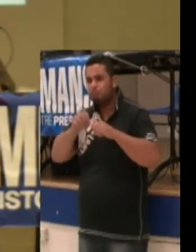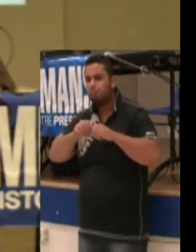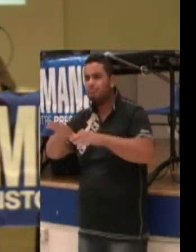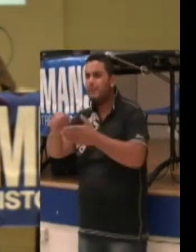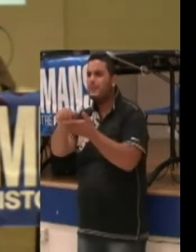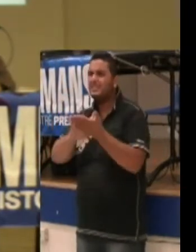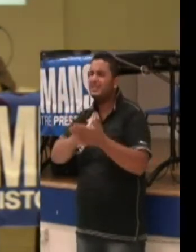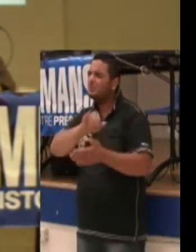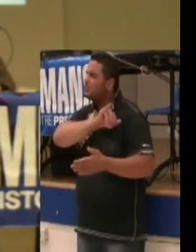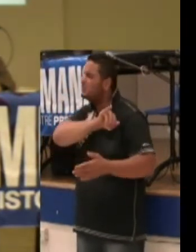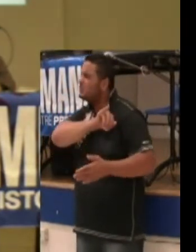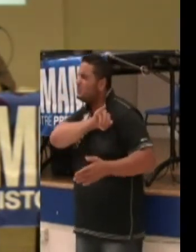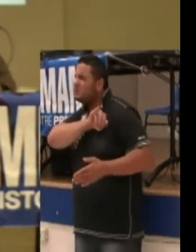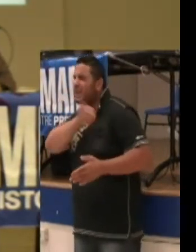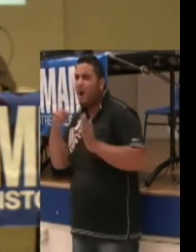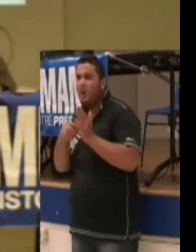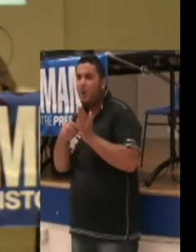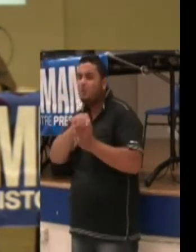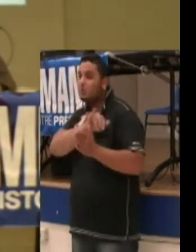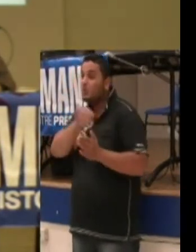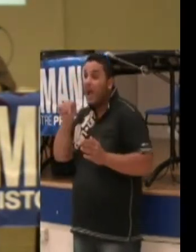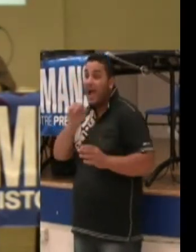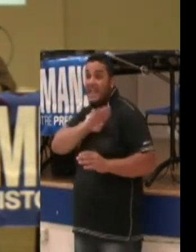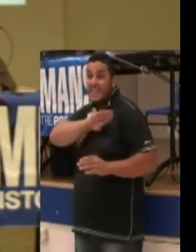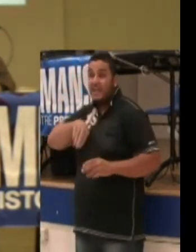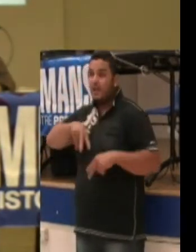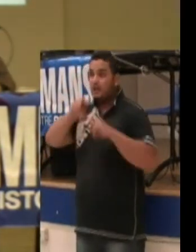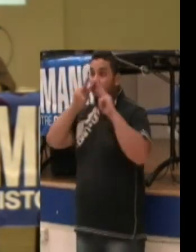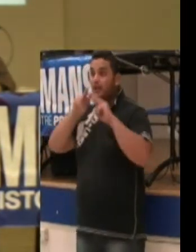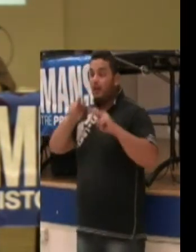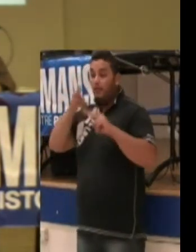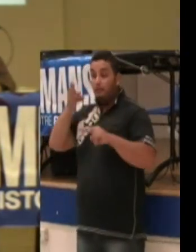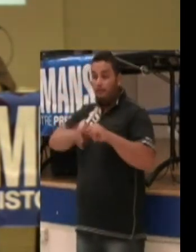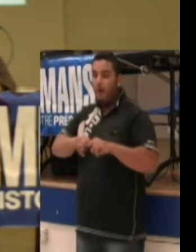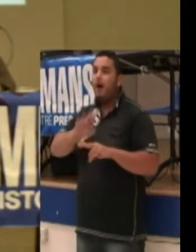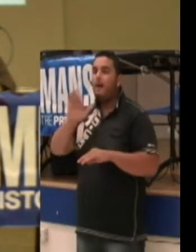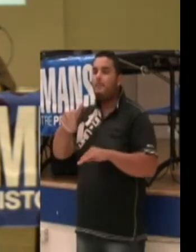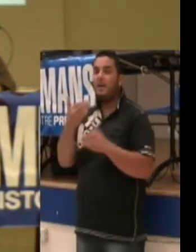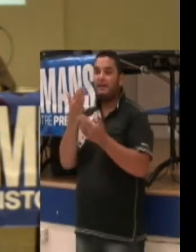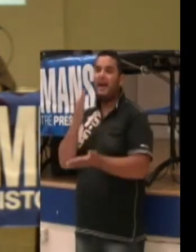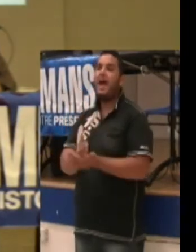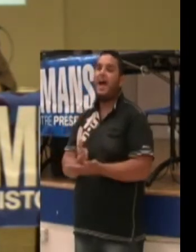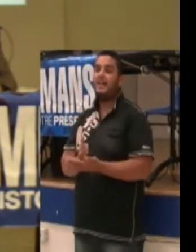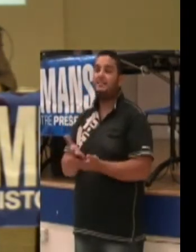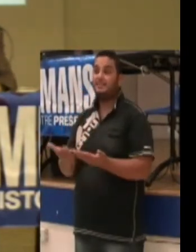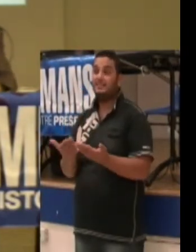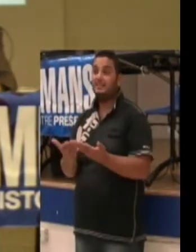dernier souffle. Donc on a dit la première. C'est quoi la première?